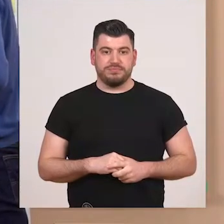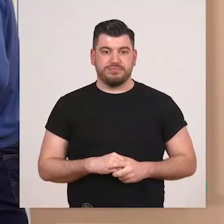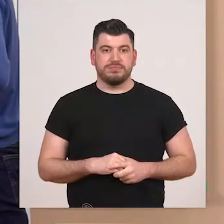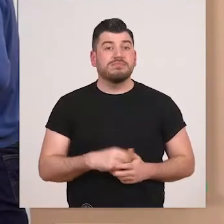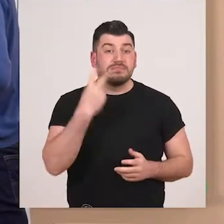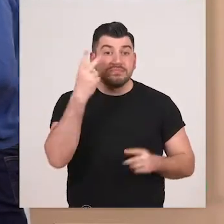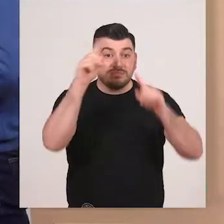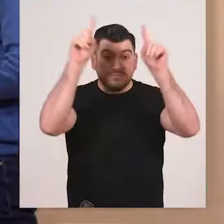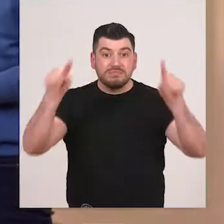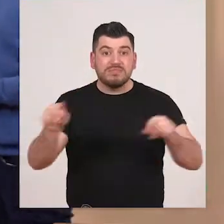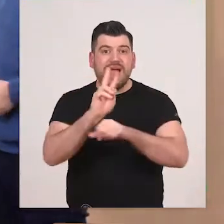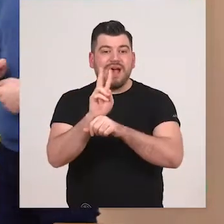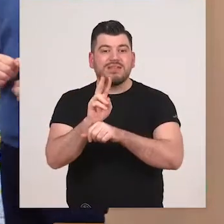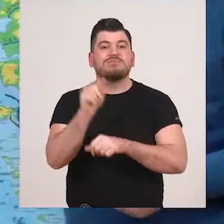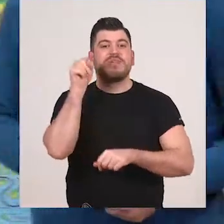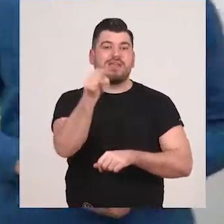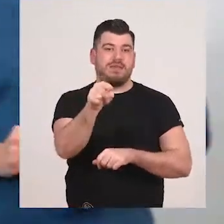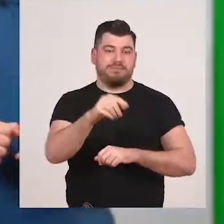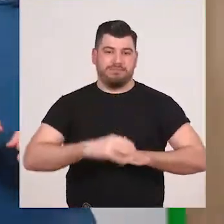Ακριβώς εδώ, παιδιά.